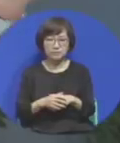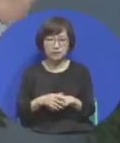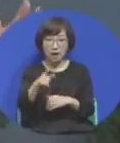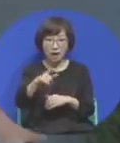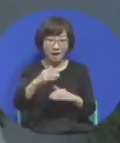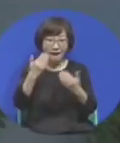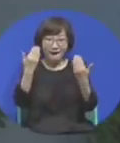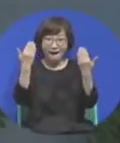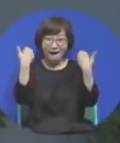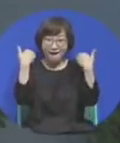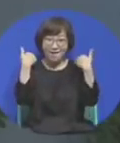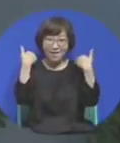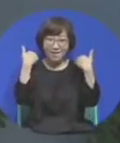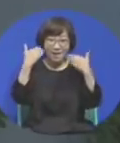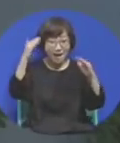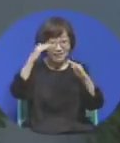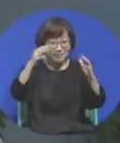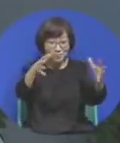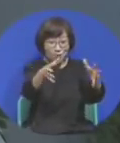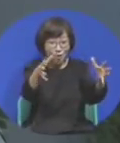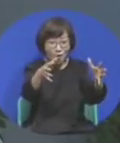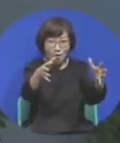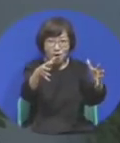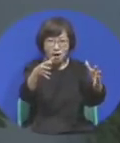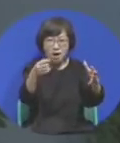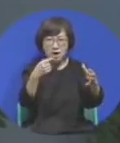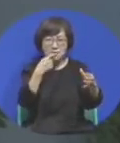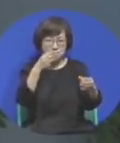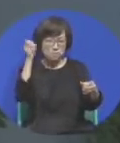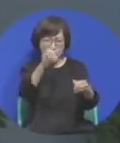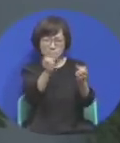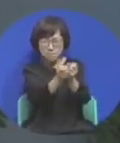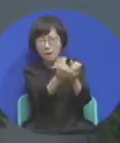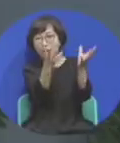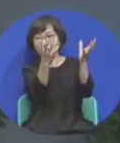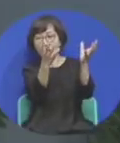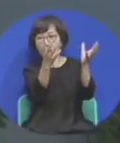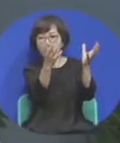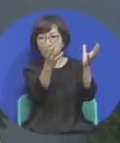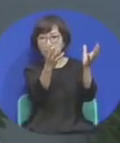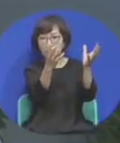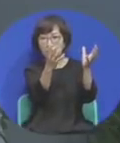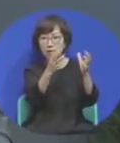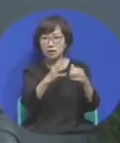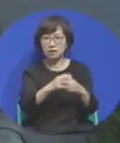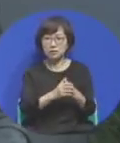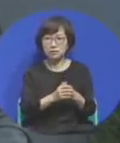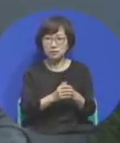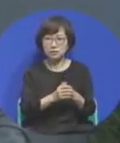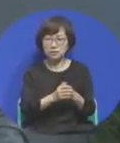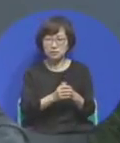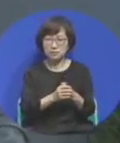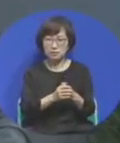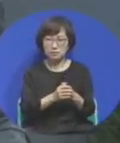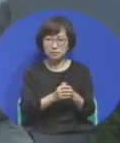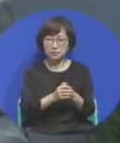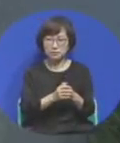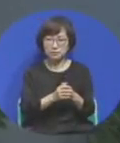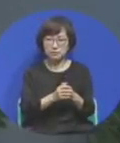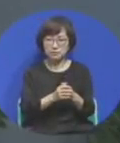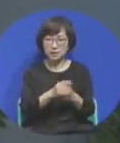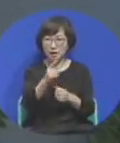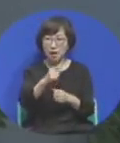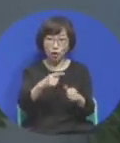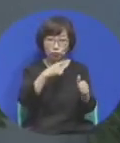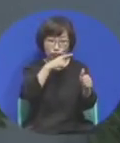폭탄 그냥 터지는 겁니다. And now we see a lot of these Muslim extremists are going out and bombing these schools with school children there. 죽이고 도망가고 이러 안 해요.